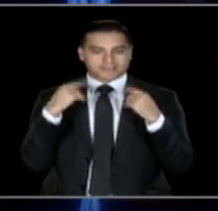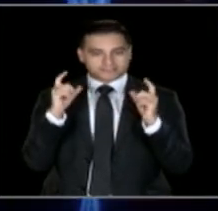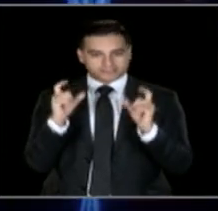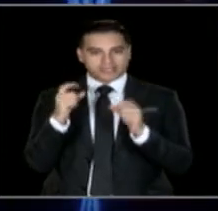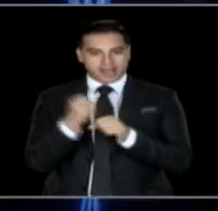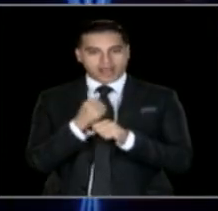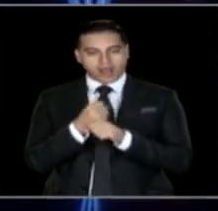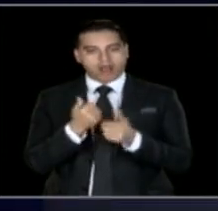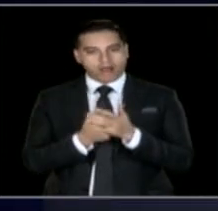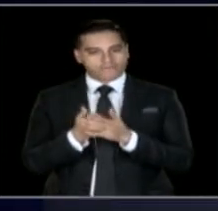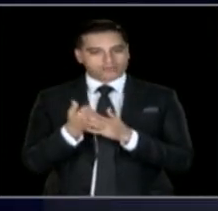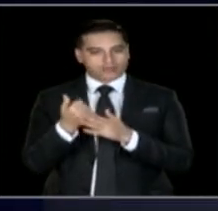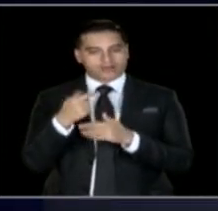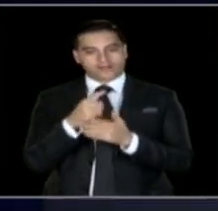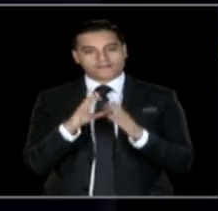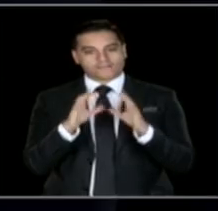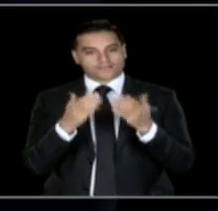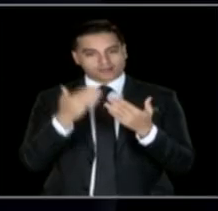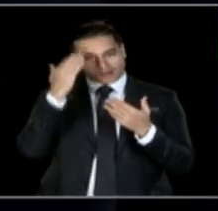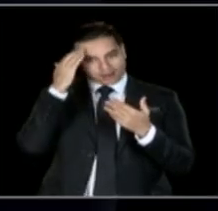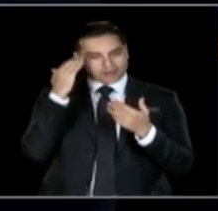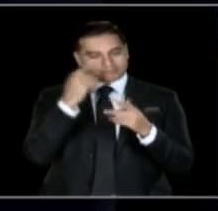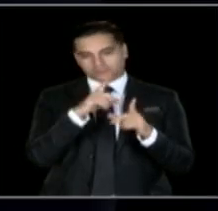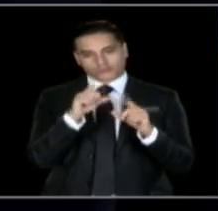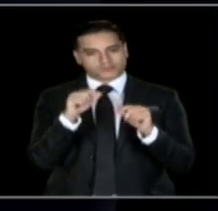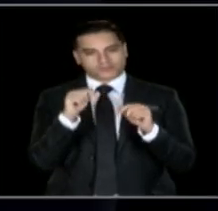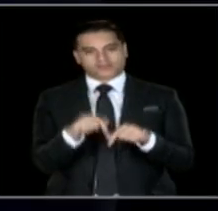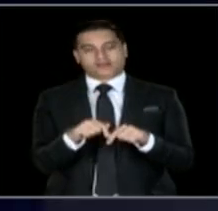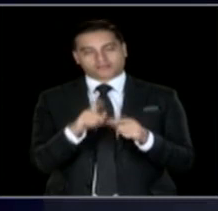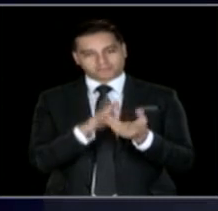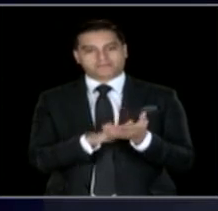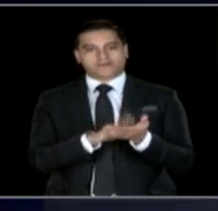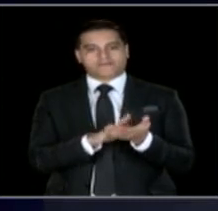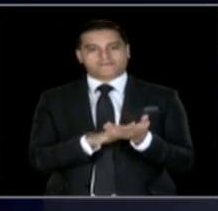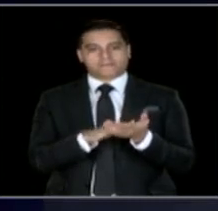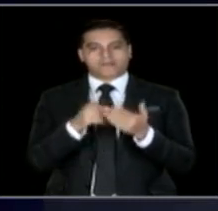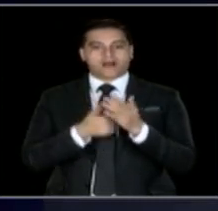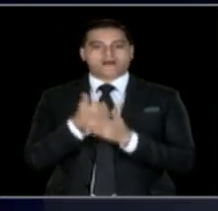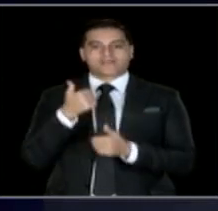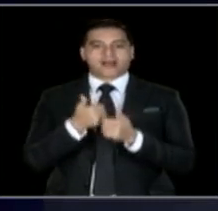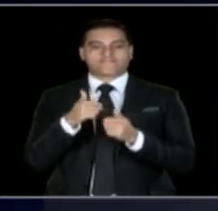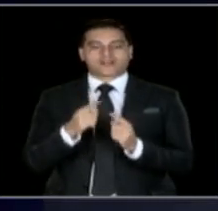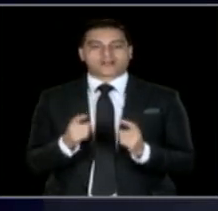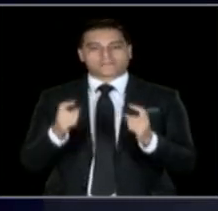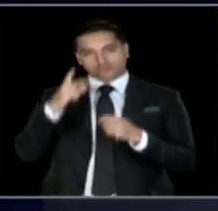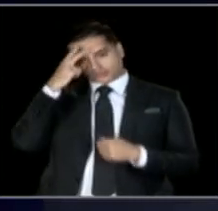مستوى أحسن من كده. الأرمن تألقتوا النهاردة، برافو عليكم. أفضل لاعب في الماتش